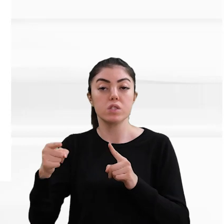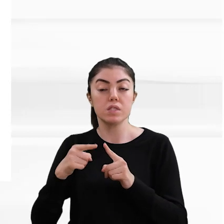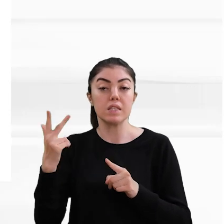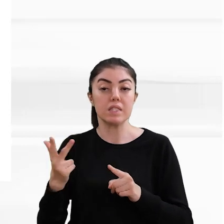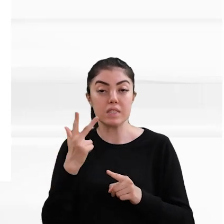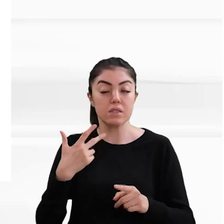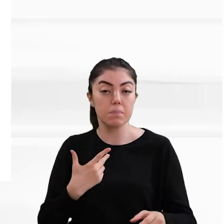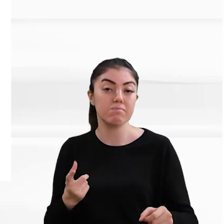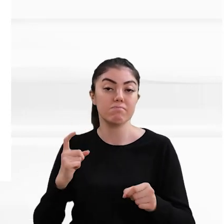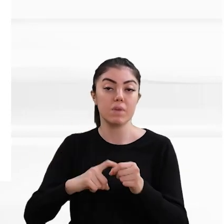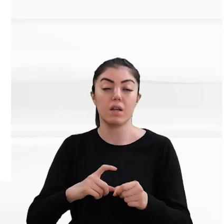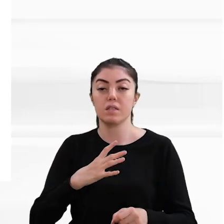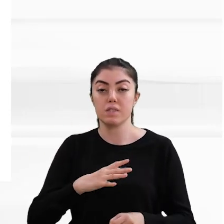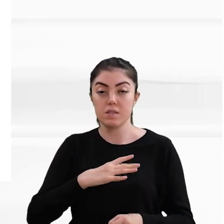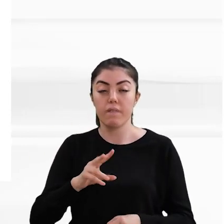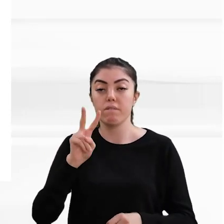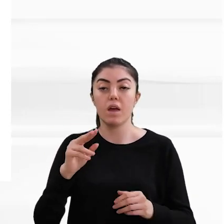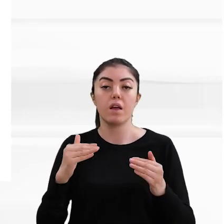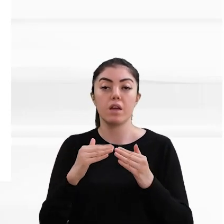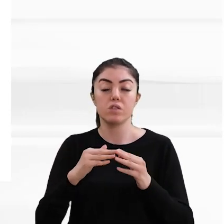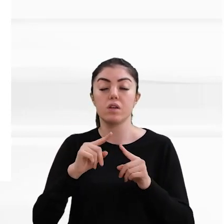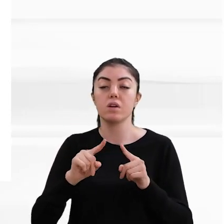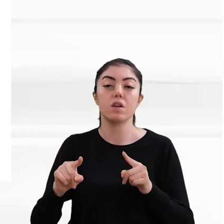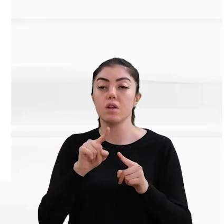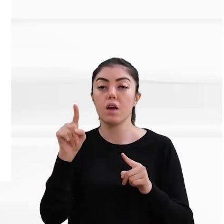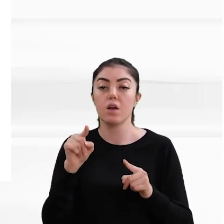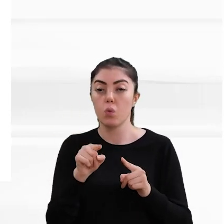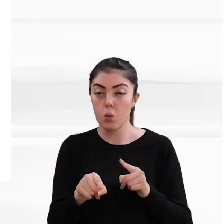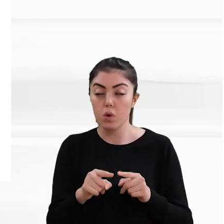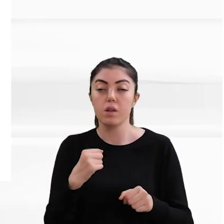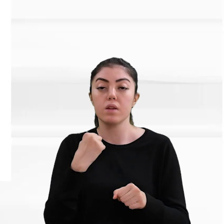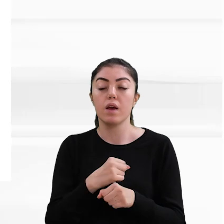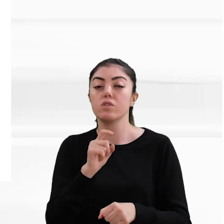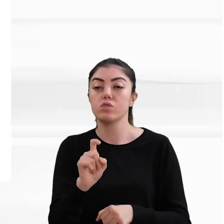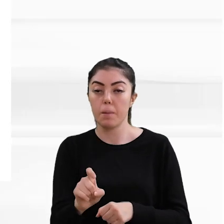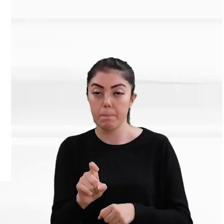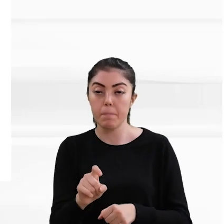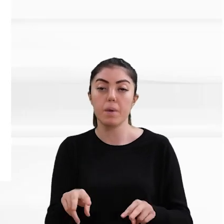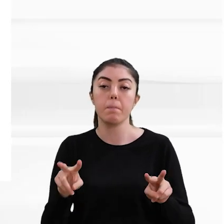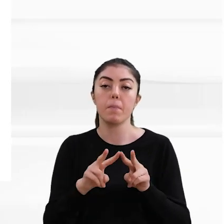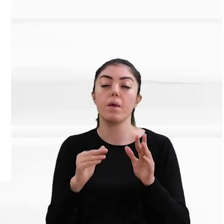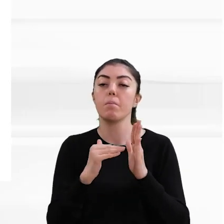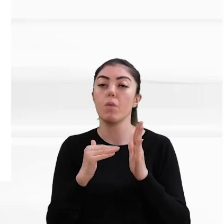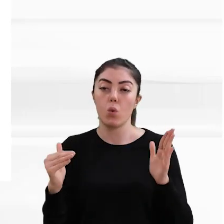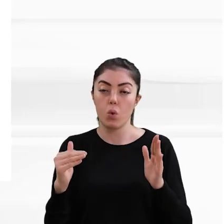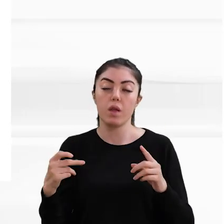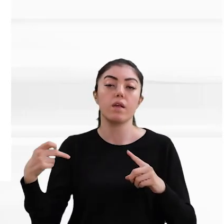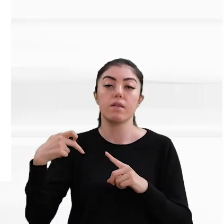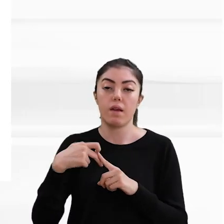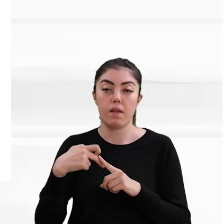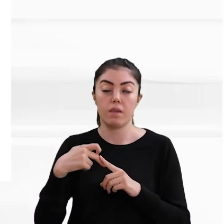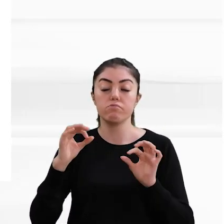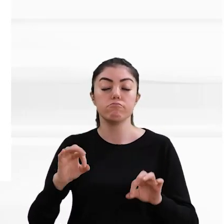gerekir. Uydunun çizgisel hızı için bağıntımızı yazarsak v eşittir karekök içinde g çarpı